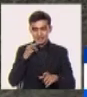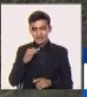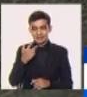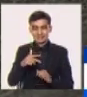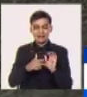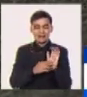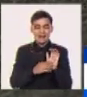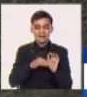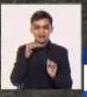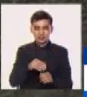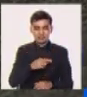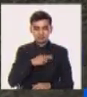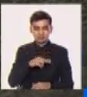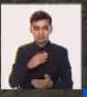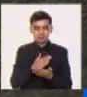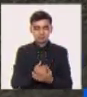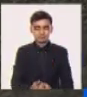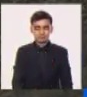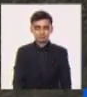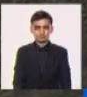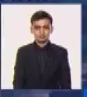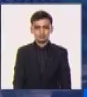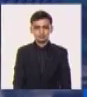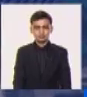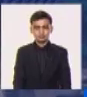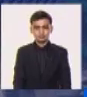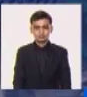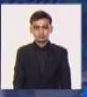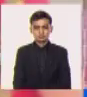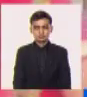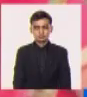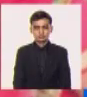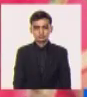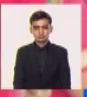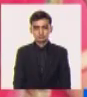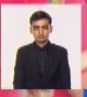39 тысячами летальных исходов. Ирина Евгеньева, Елена Меньшова, Информбюро.